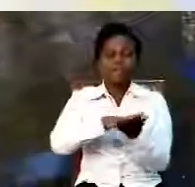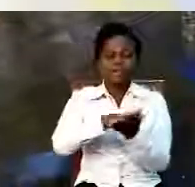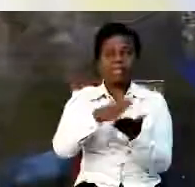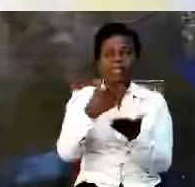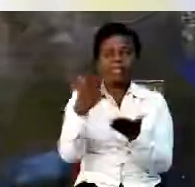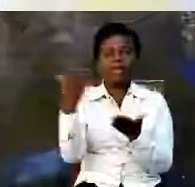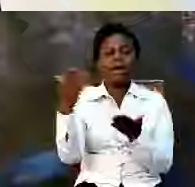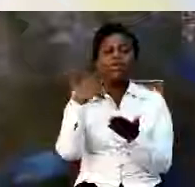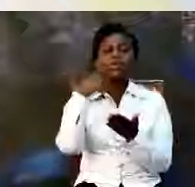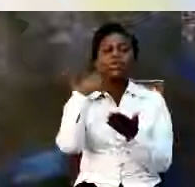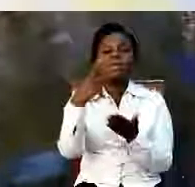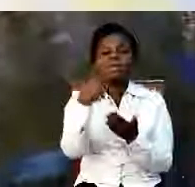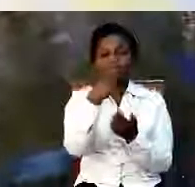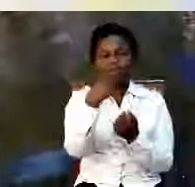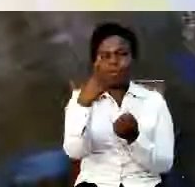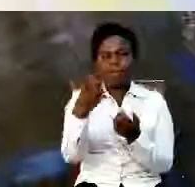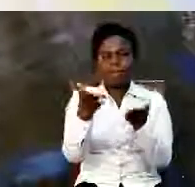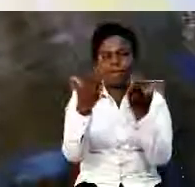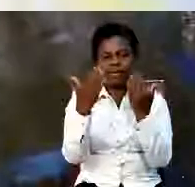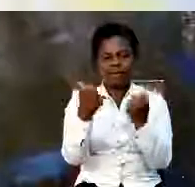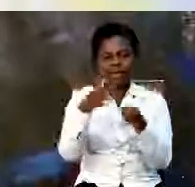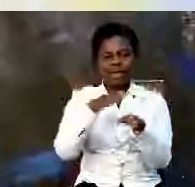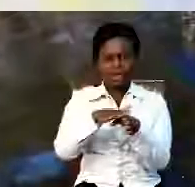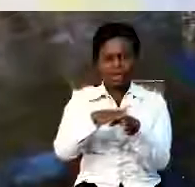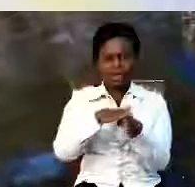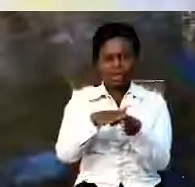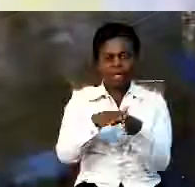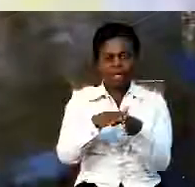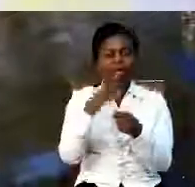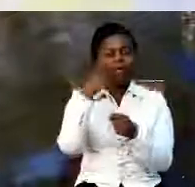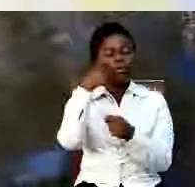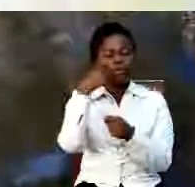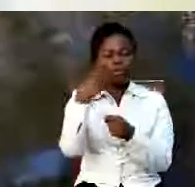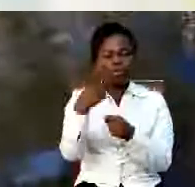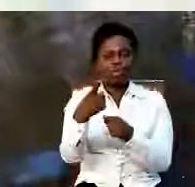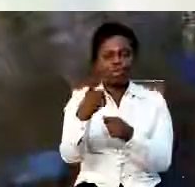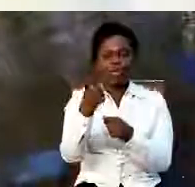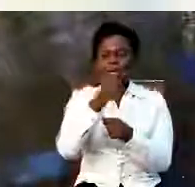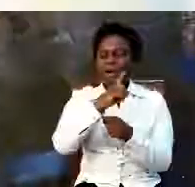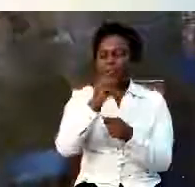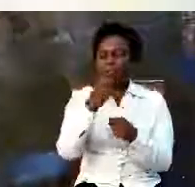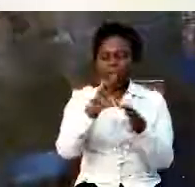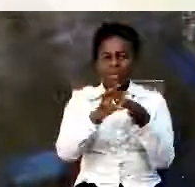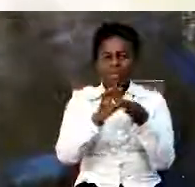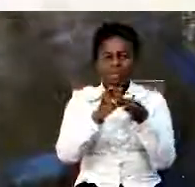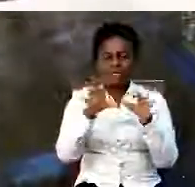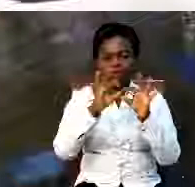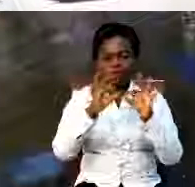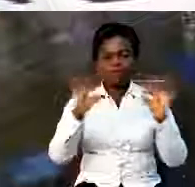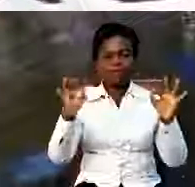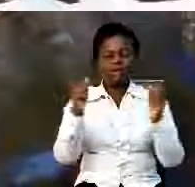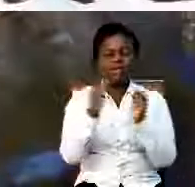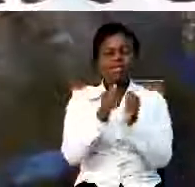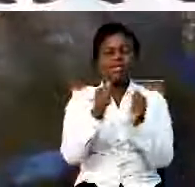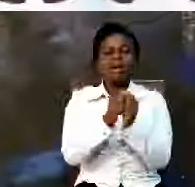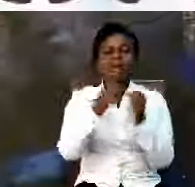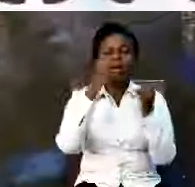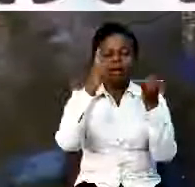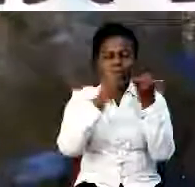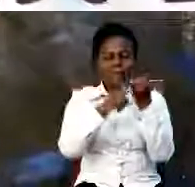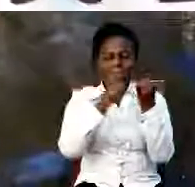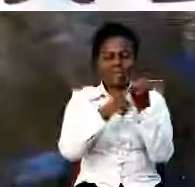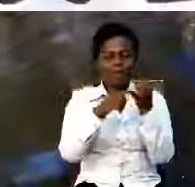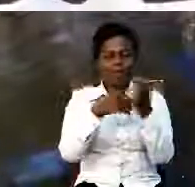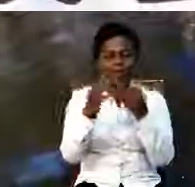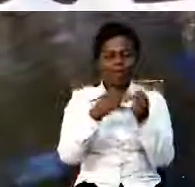ambayo kila mmoja anaweza kaitumia. Kwa tuliona kwamba ukitaka kuwa na mahusiano mazuri, kitu cha kwanza unachohitaji kufanya